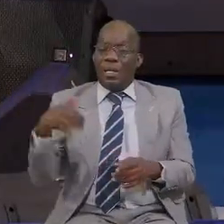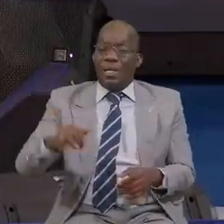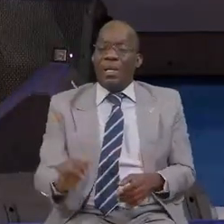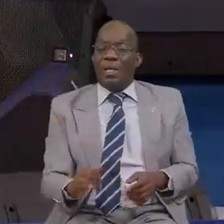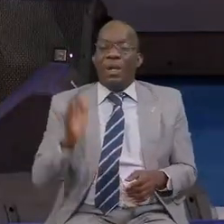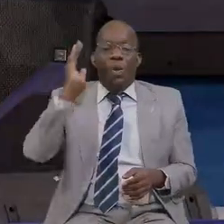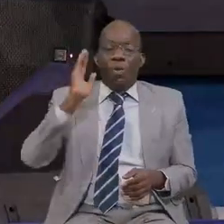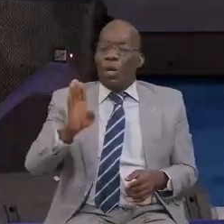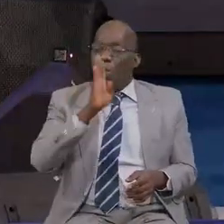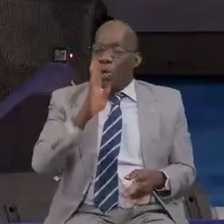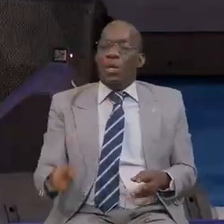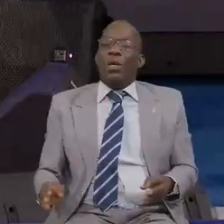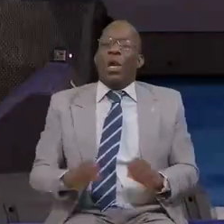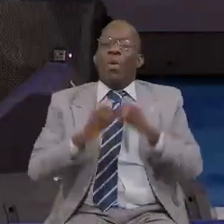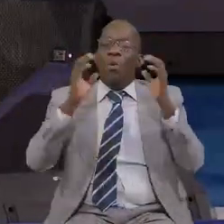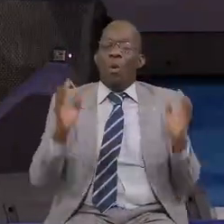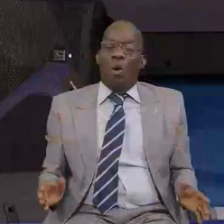sera plus difficile.